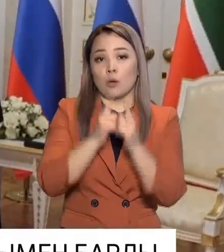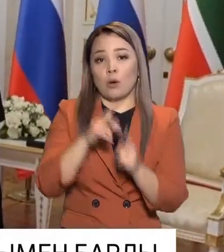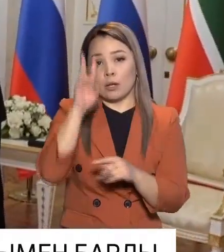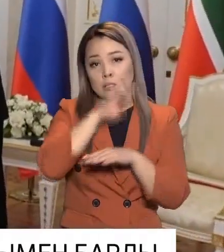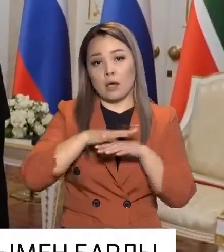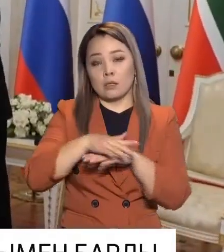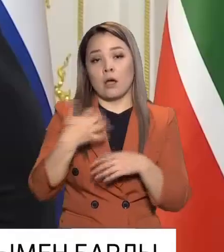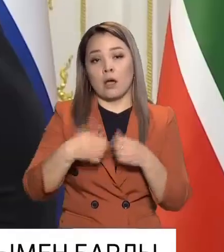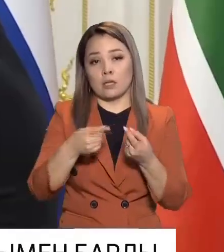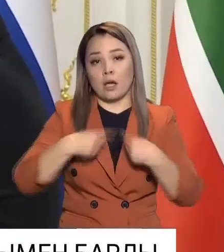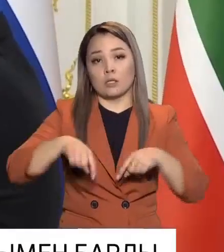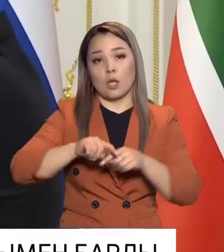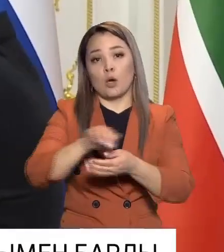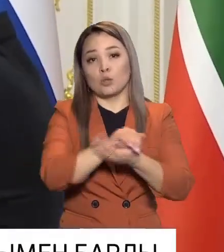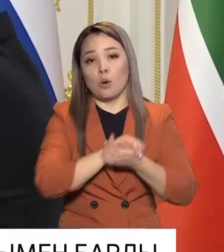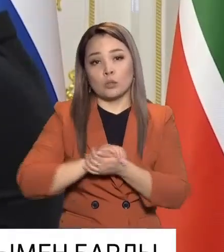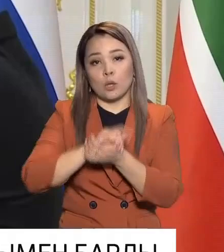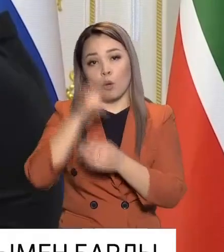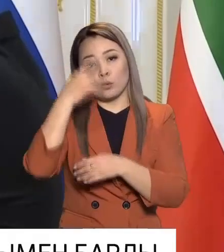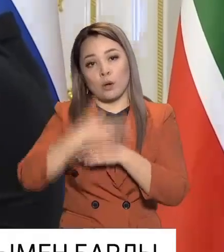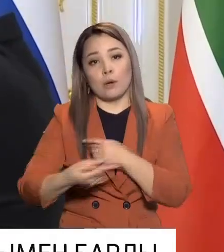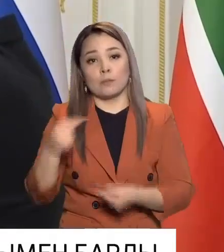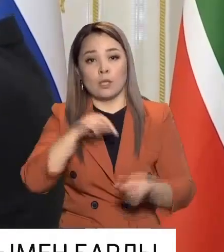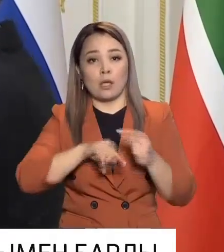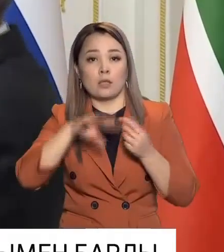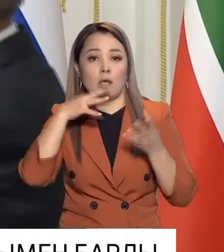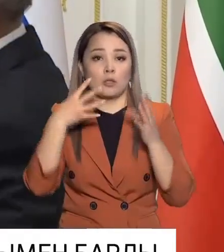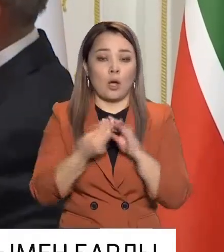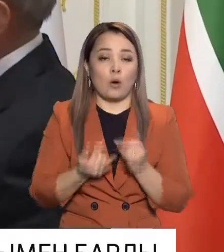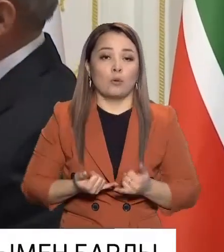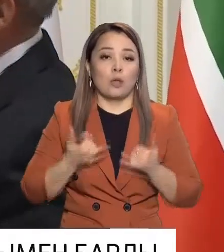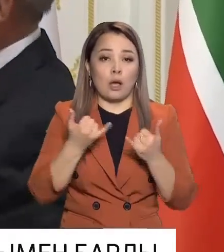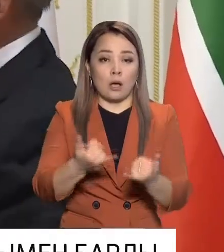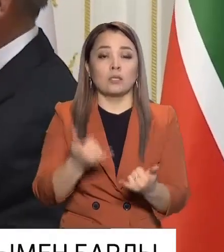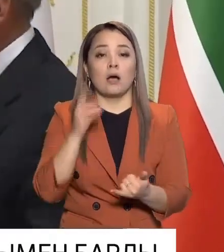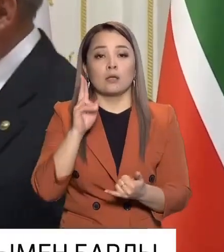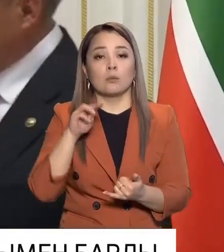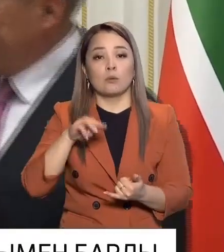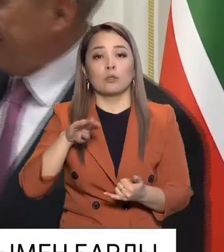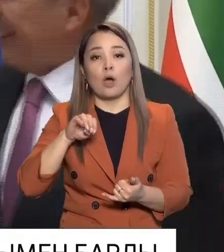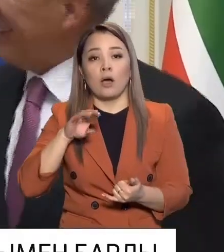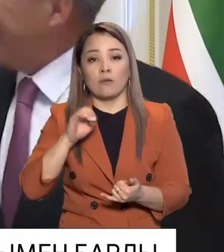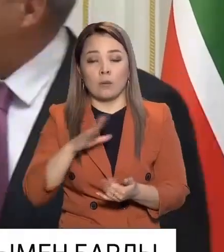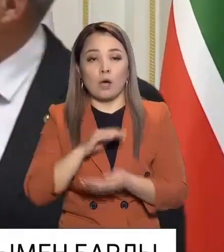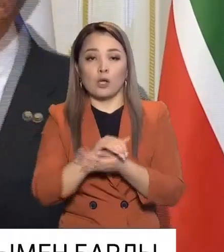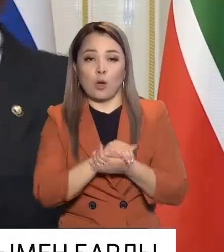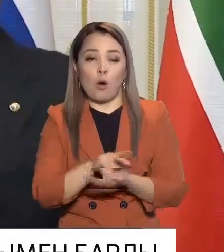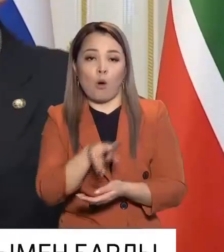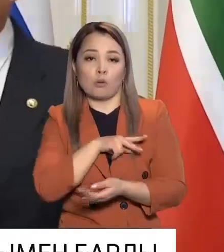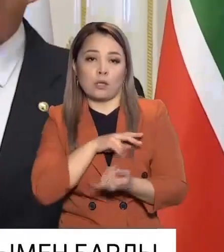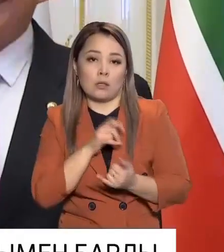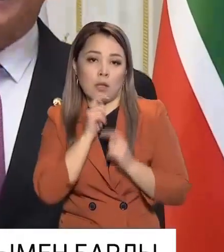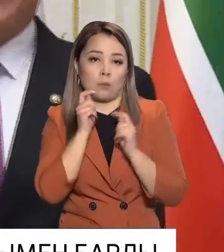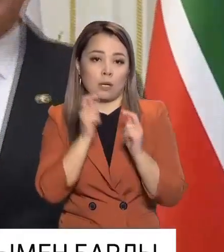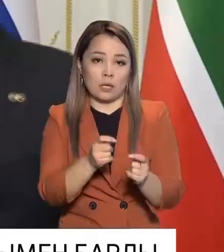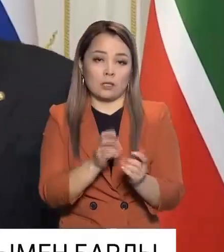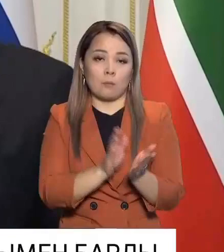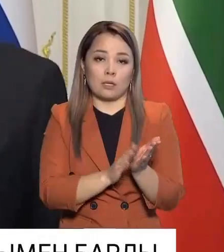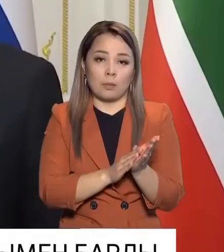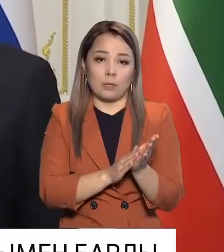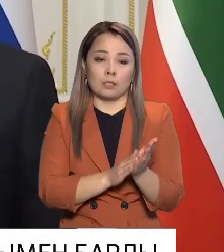арасындағы достық пен өзара түсіністікті нығайтуға қосқан үлесі үшін Қасым Жомарт Тоқаевты достық орденімен